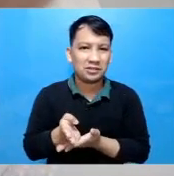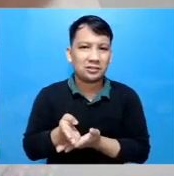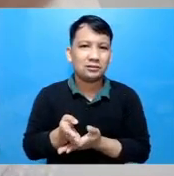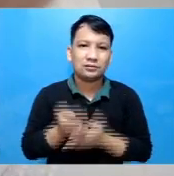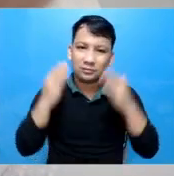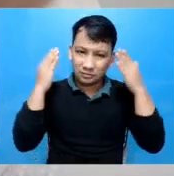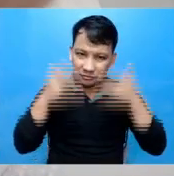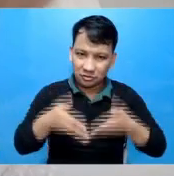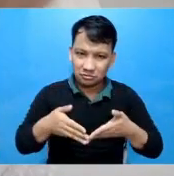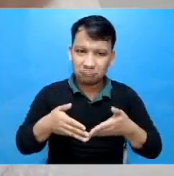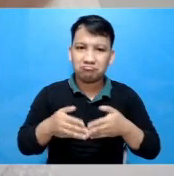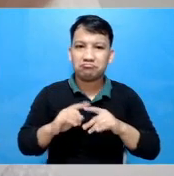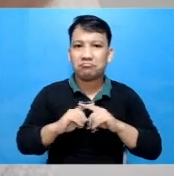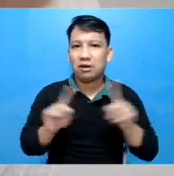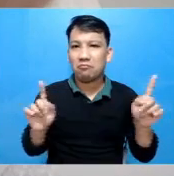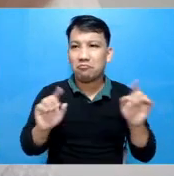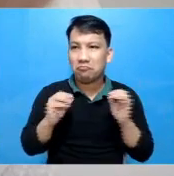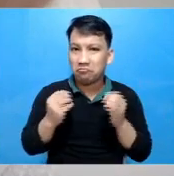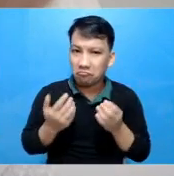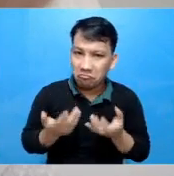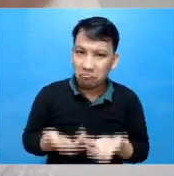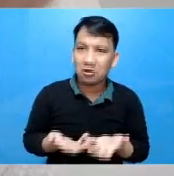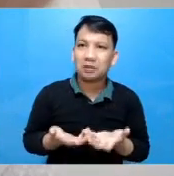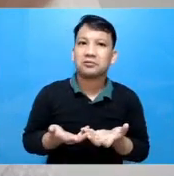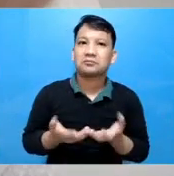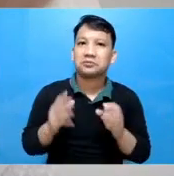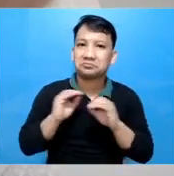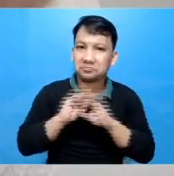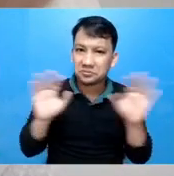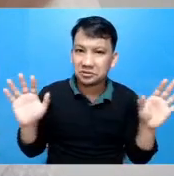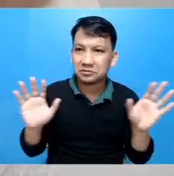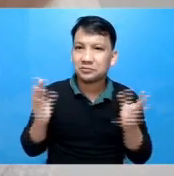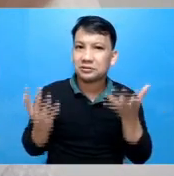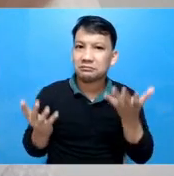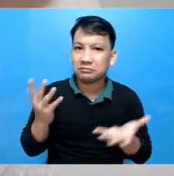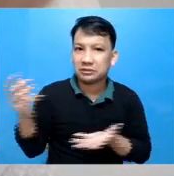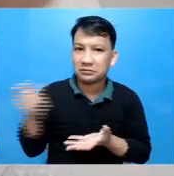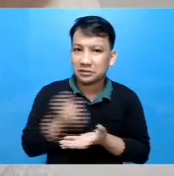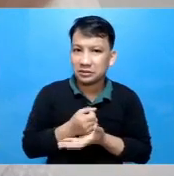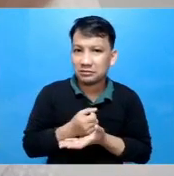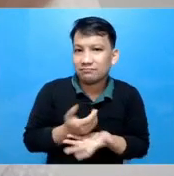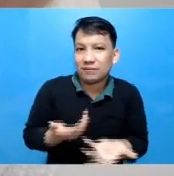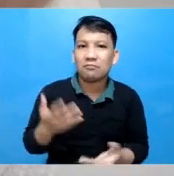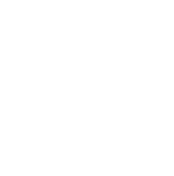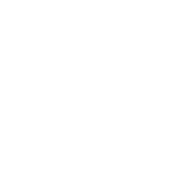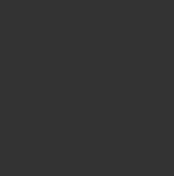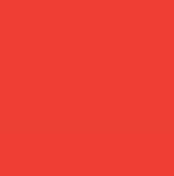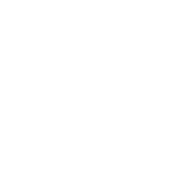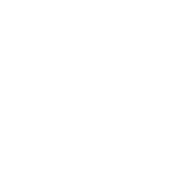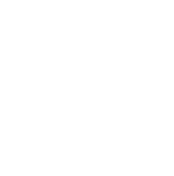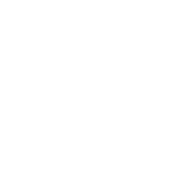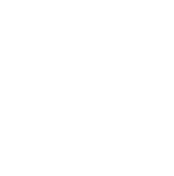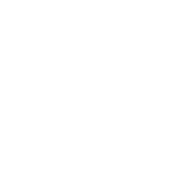nga. Subalit kung wala namang klarong mapagkukunan ka agad, so maghihintay din po yan.